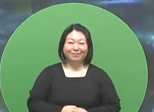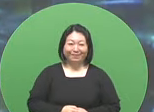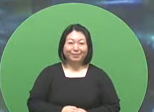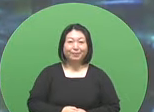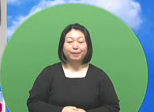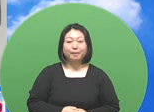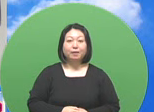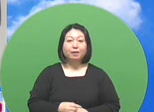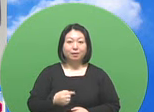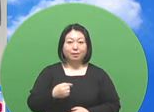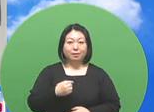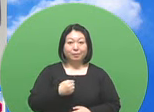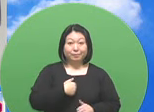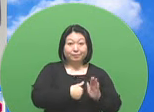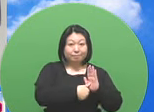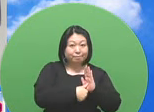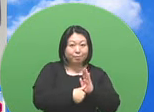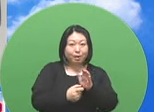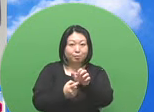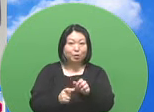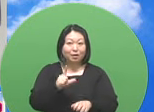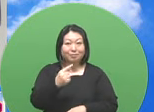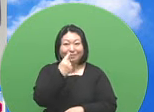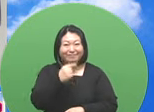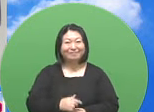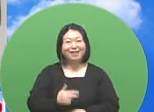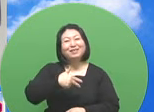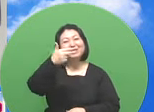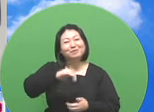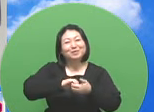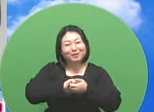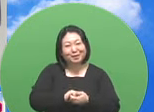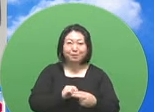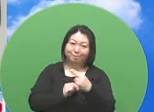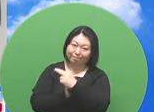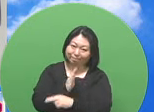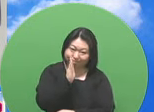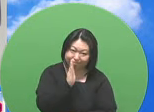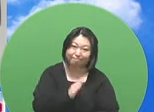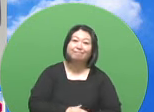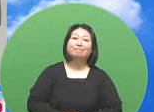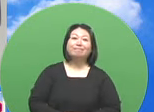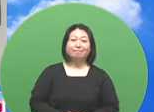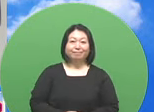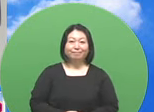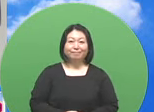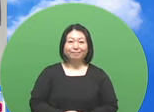村上弘明です。来週もぜひご覧ください。